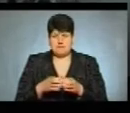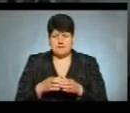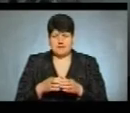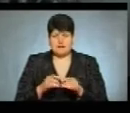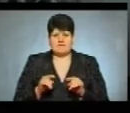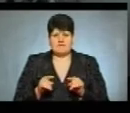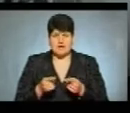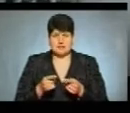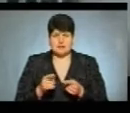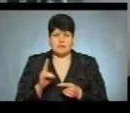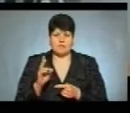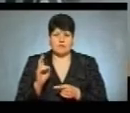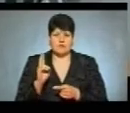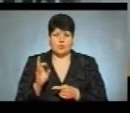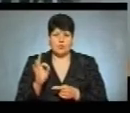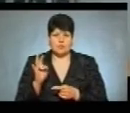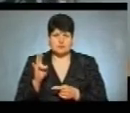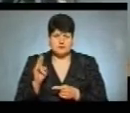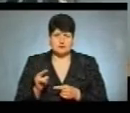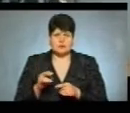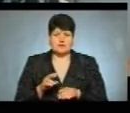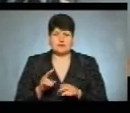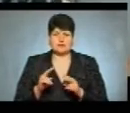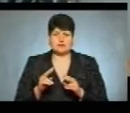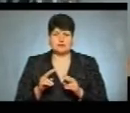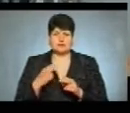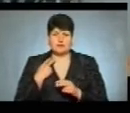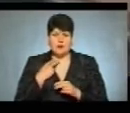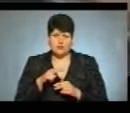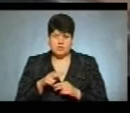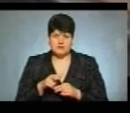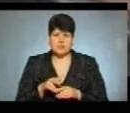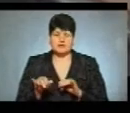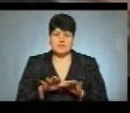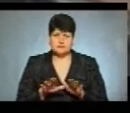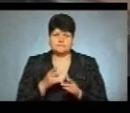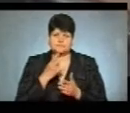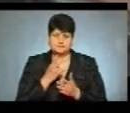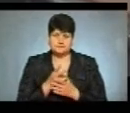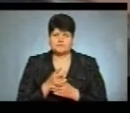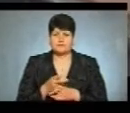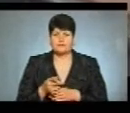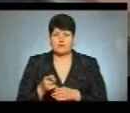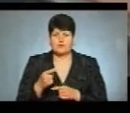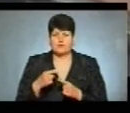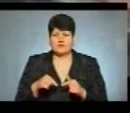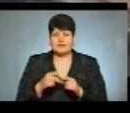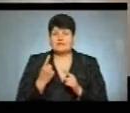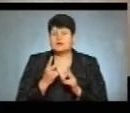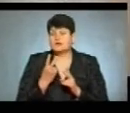концтаборів і фотографії взагалі, які відображають діяльність самого Тернопільського відділення. Дві унікальних